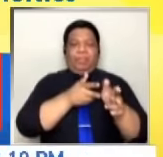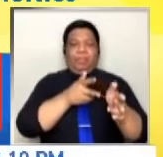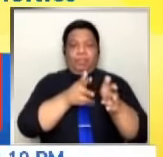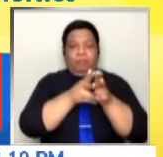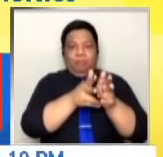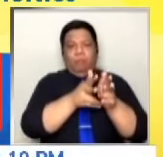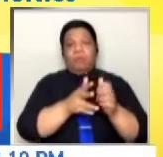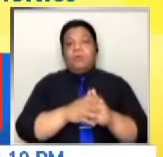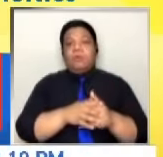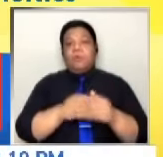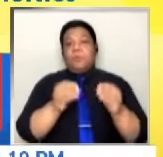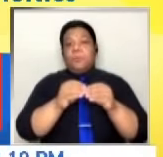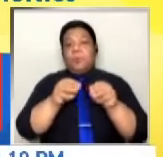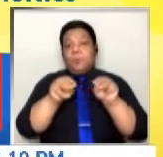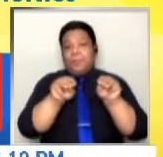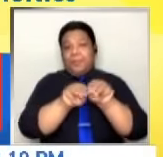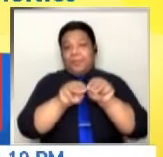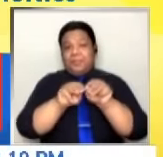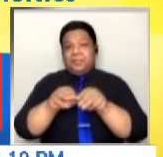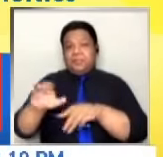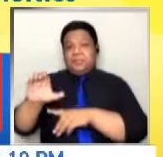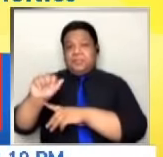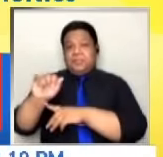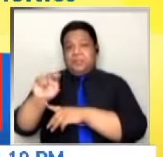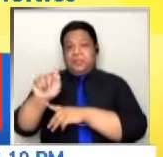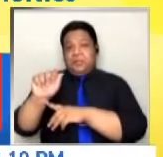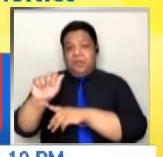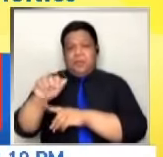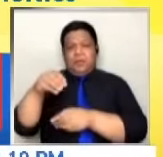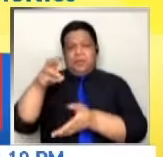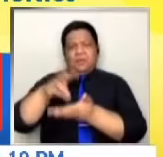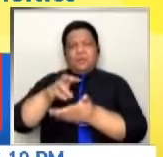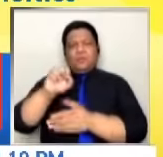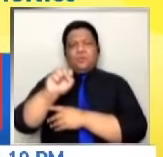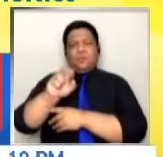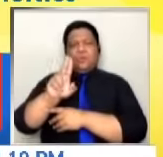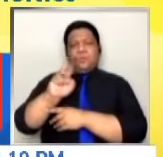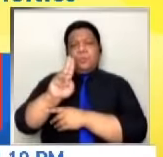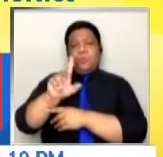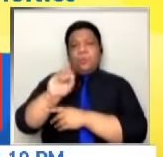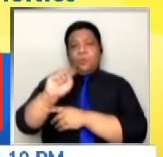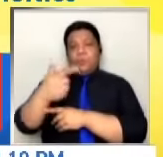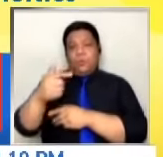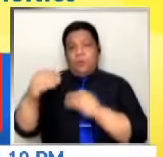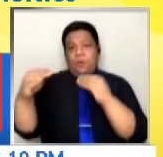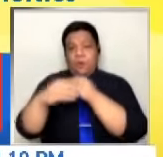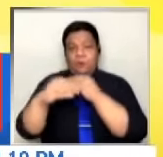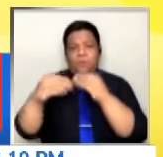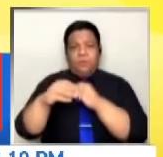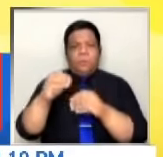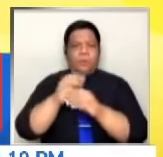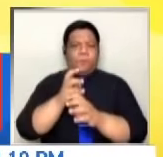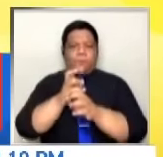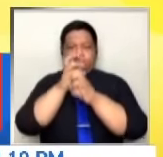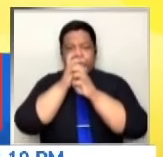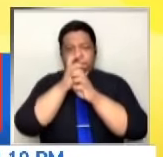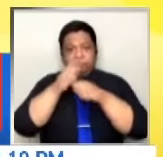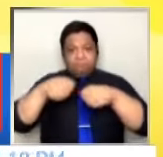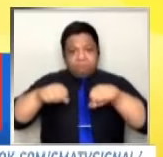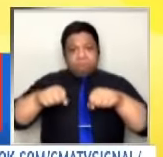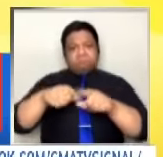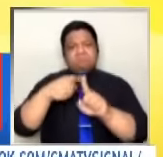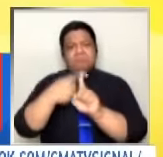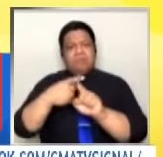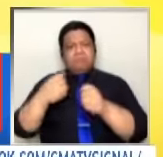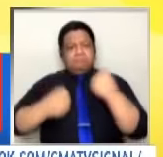ng Marikina at Cainta, Rizal sa Sumulong Highway. Hindi lang mga motorsiklo ang pinaghihigpitan, pati mga pampribadong sasakyan. Kahit madaling araw,